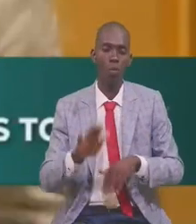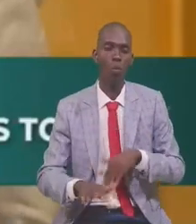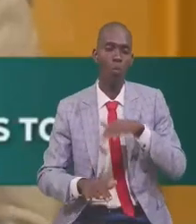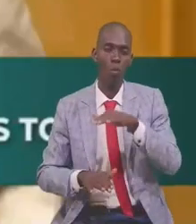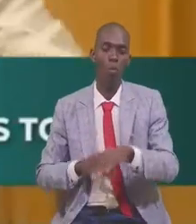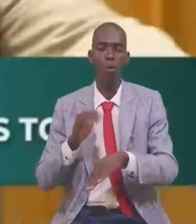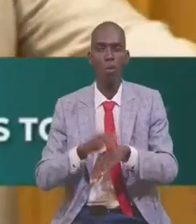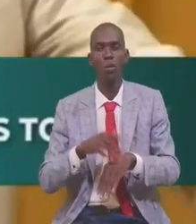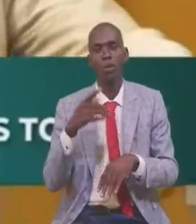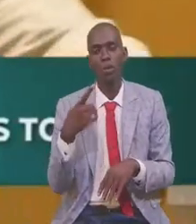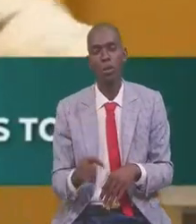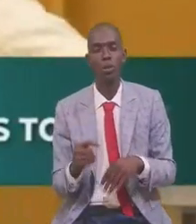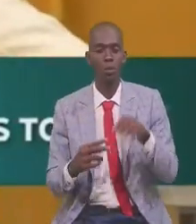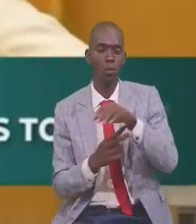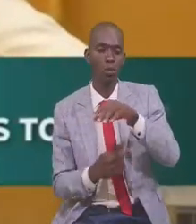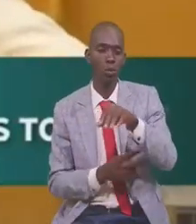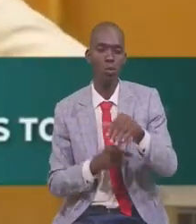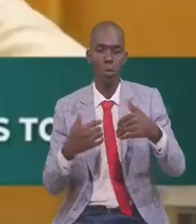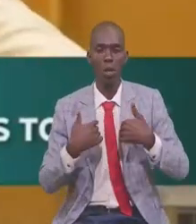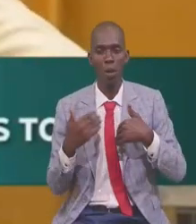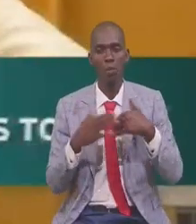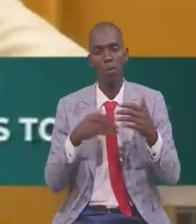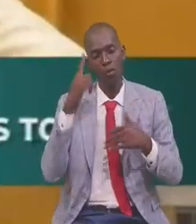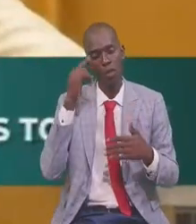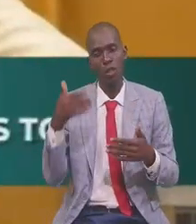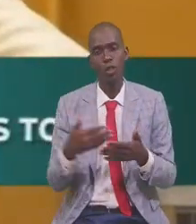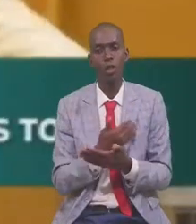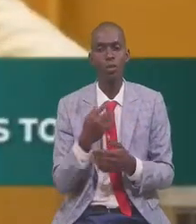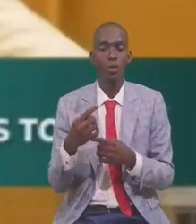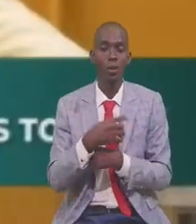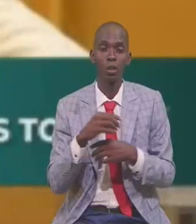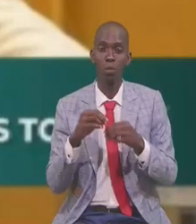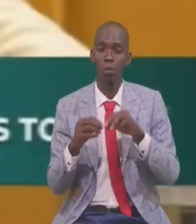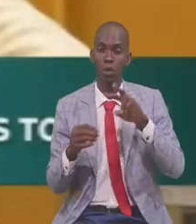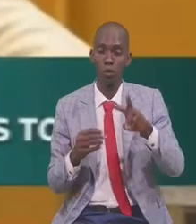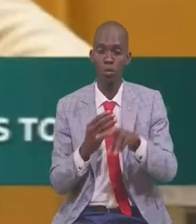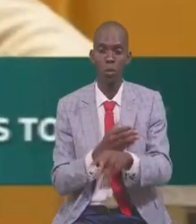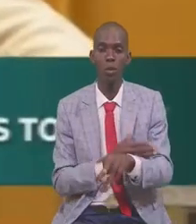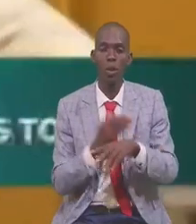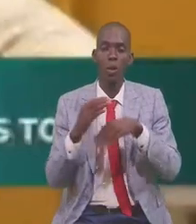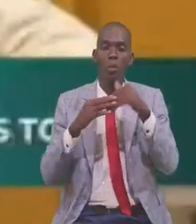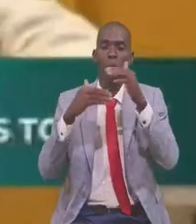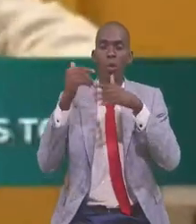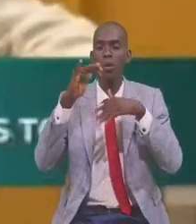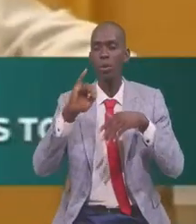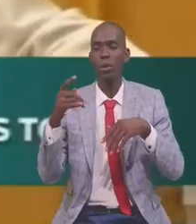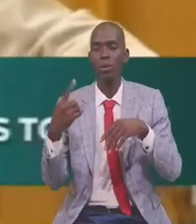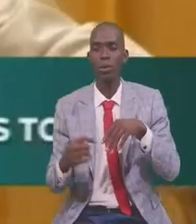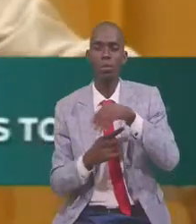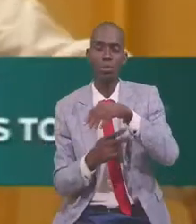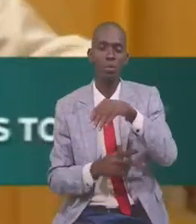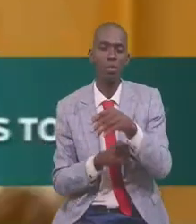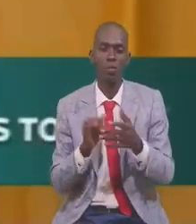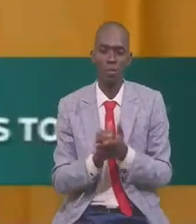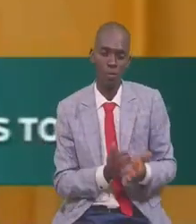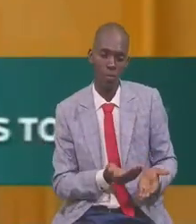vous construisez pour le nouveau jour. Premier et deuxièmement, bâtir les ponts qui nous lient aux